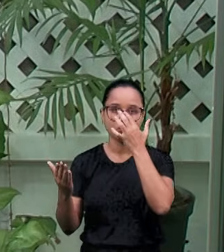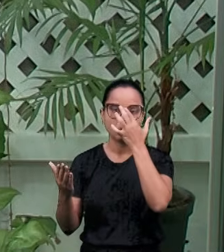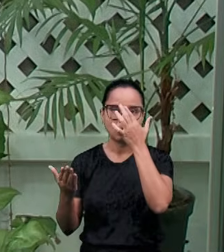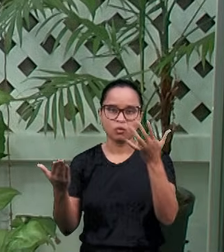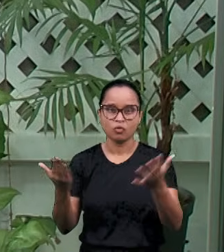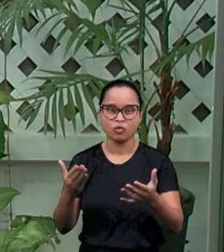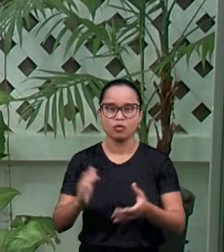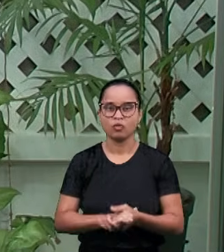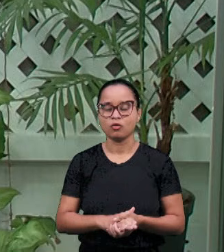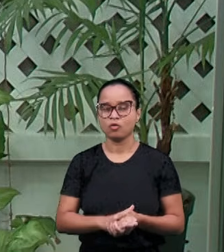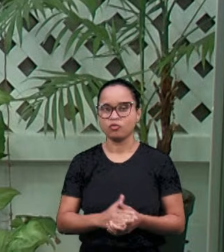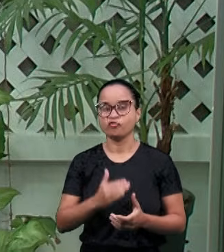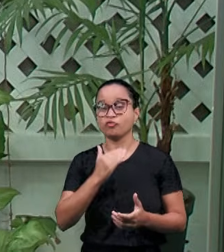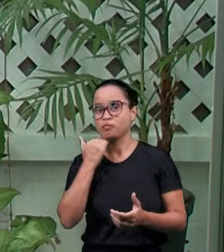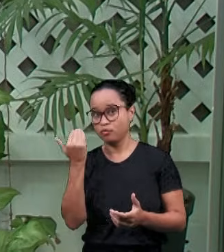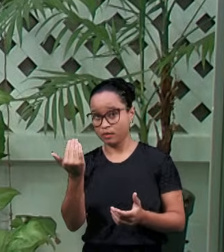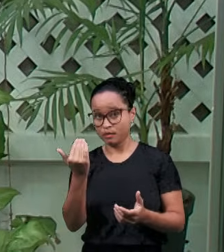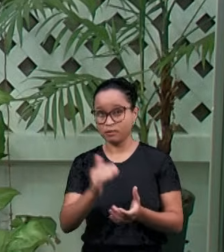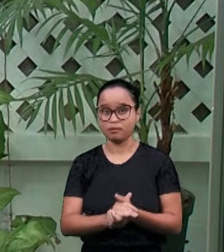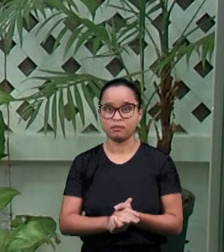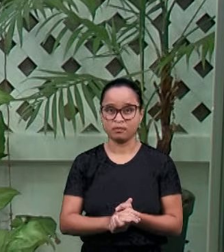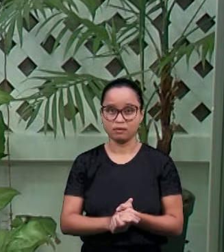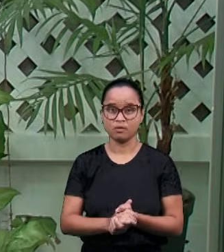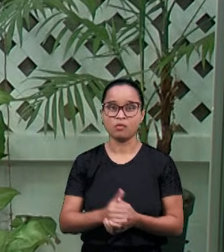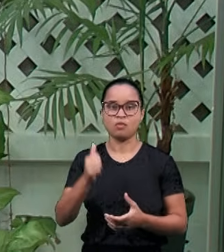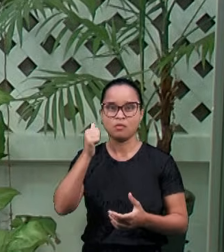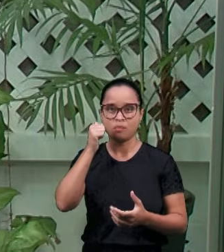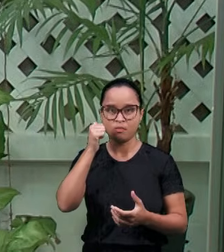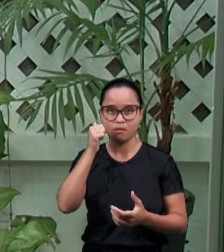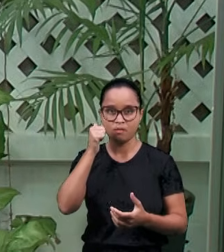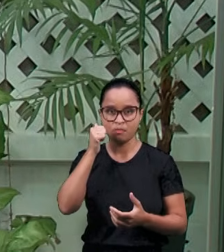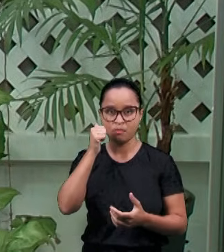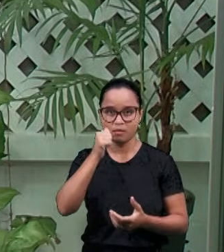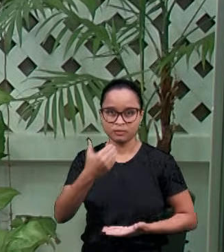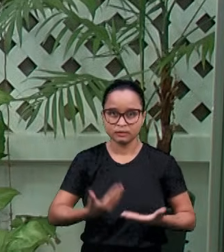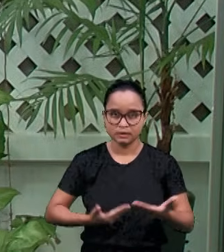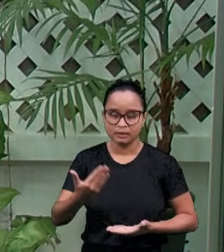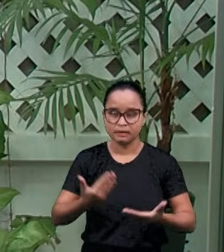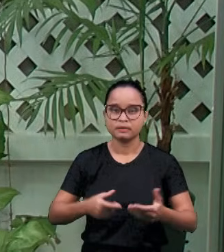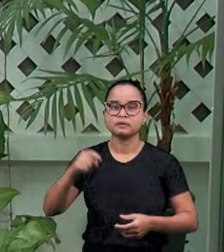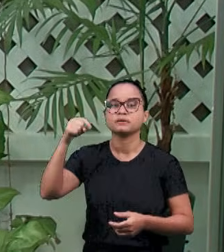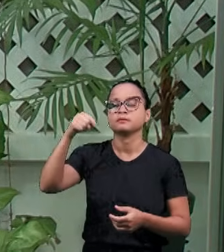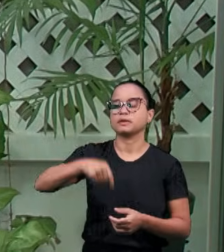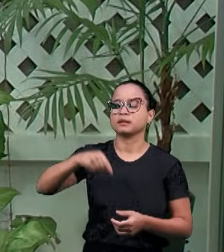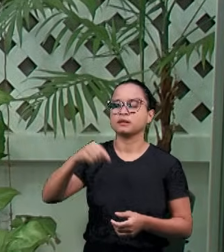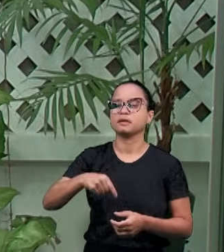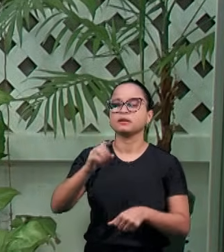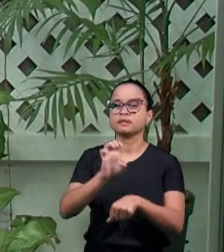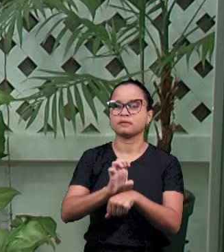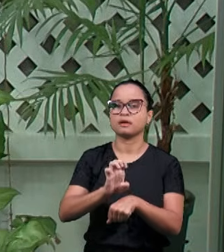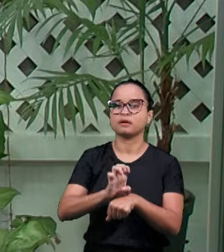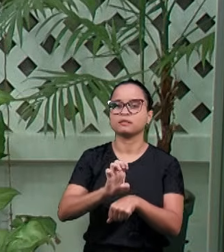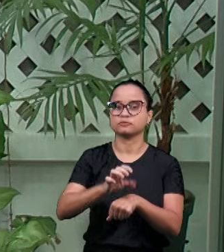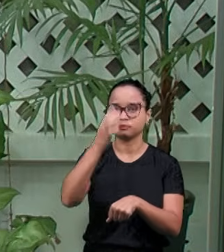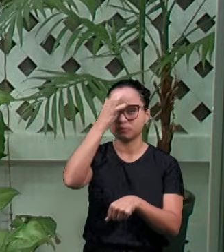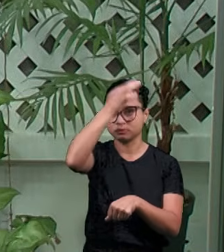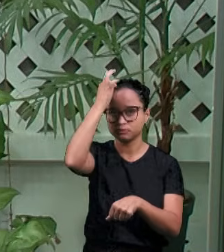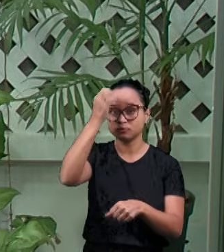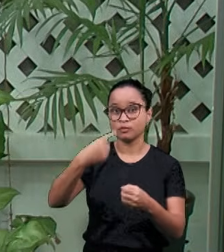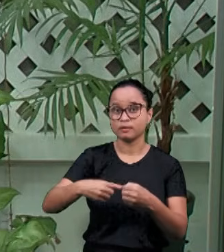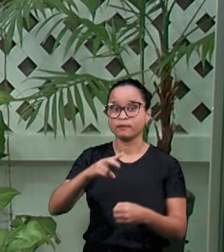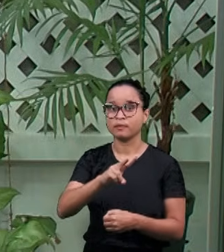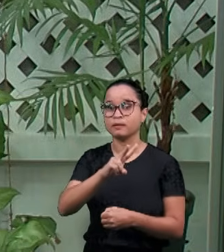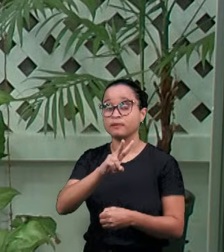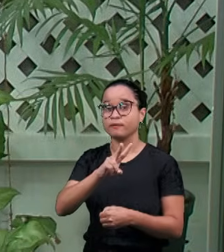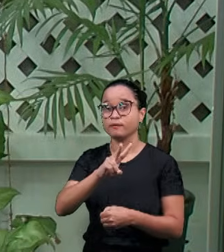est décédée à Vila Velha notre sœur Odete Mendes. Odete, c'est une personne de notre cœur,